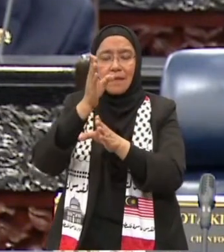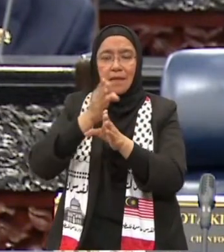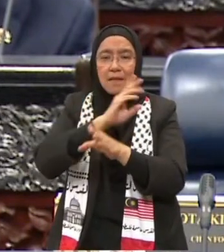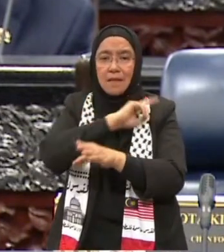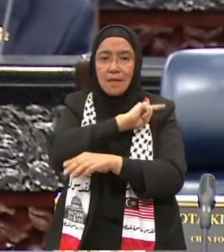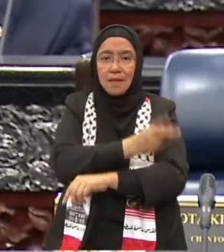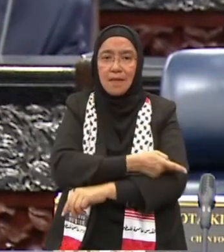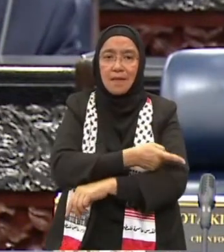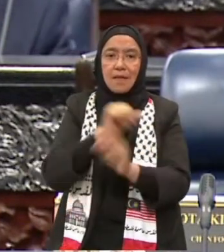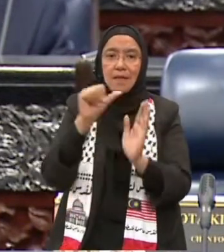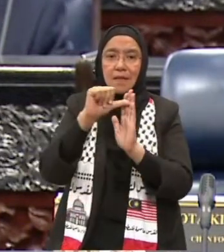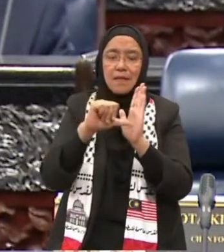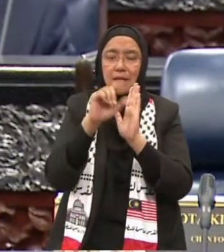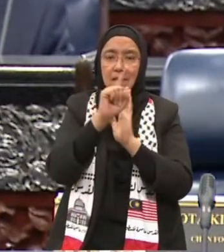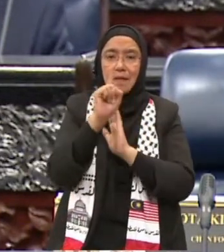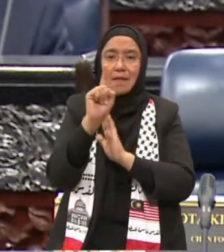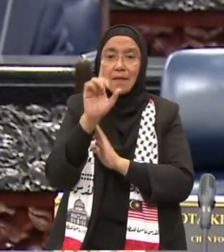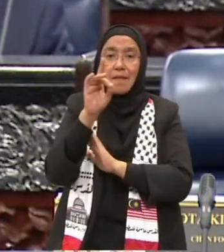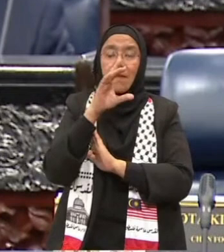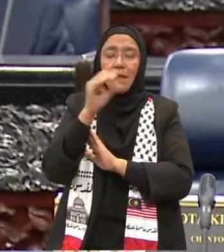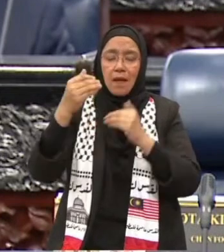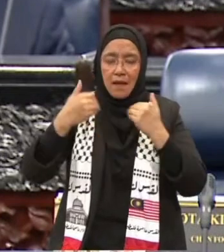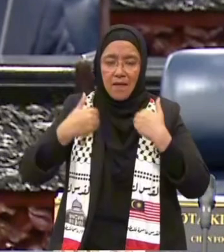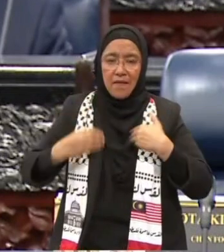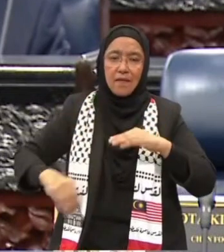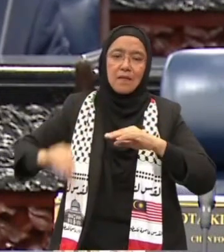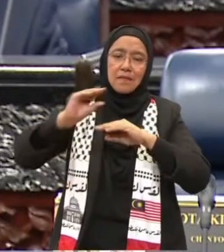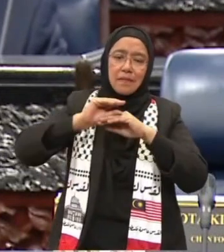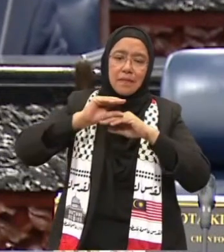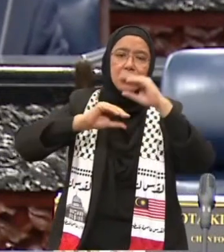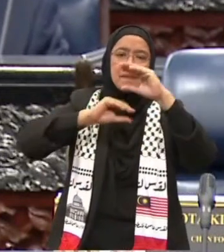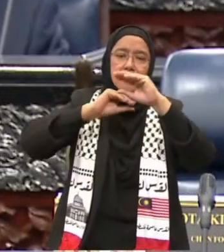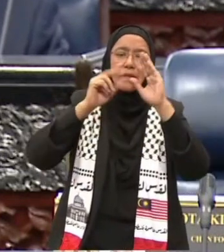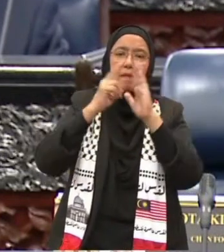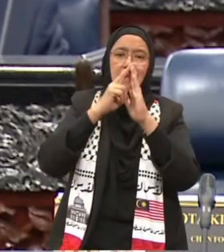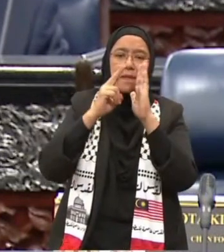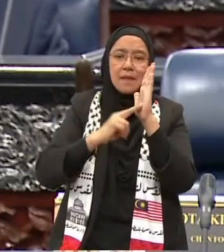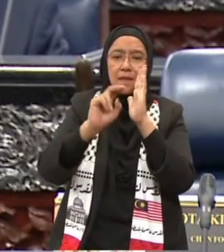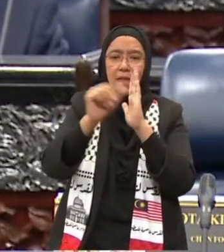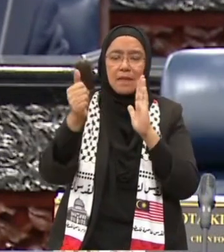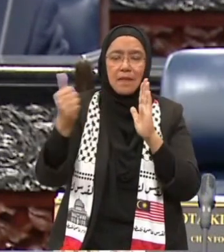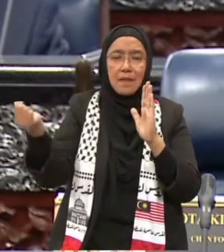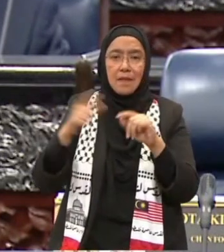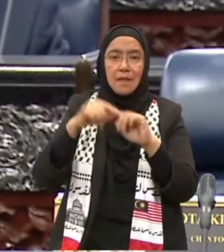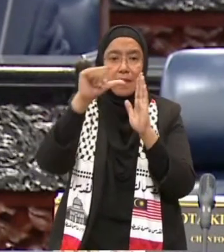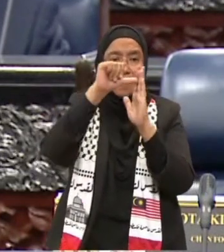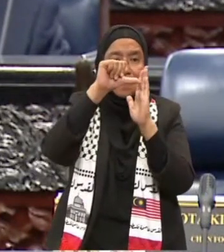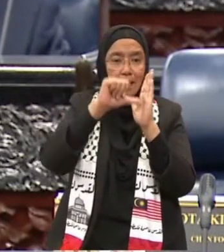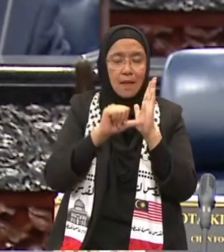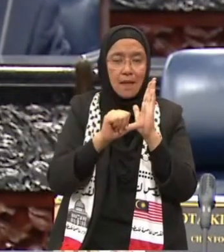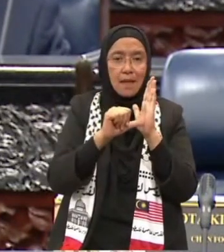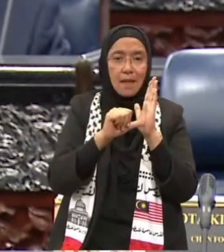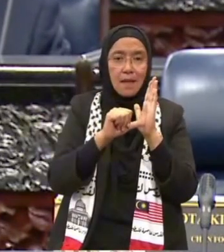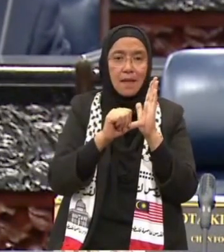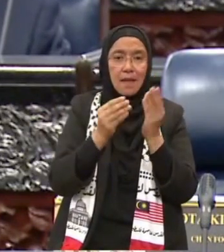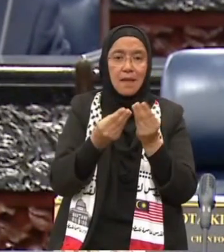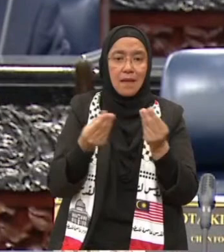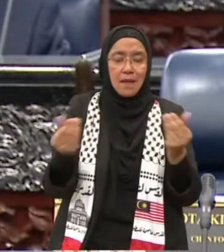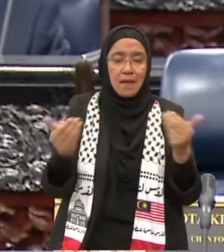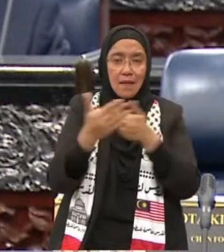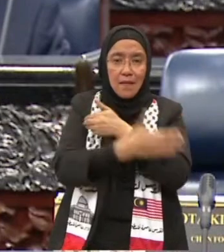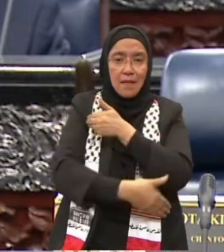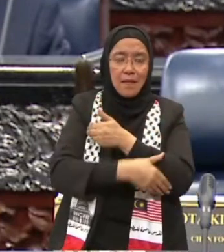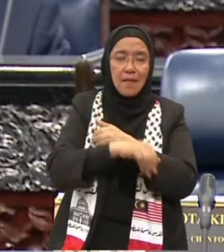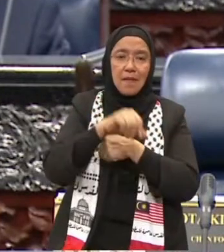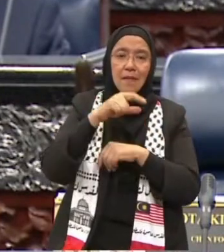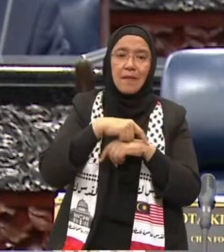118 dan terdapat pertindihan dengan perundangan lain seperti Akta Kanun Tanah Negara 1965,